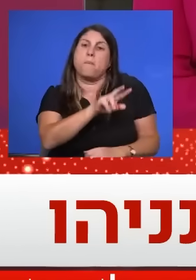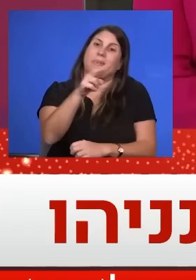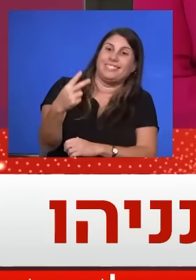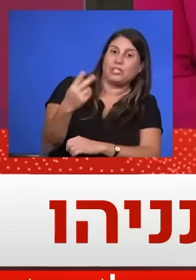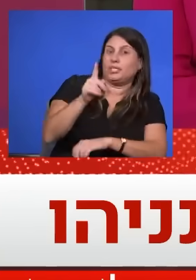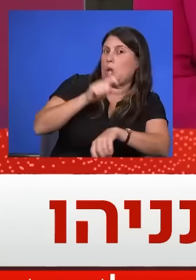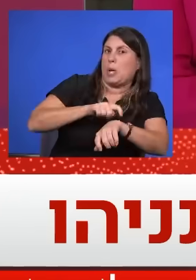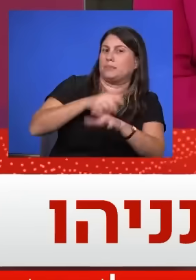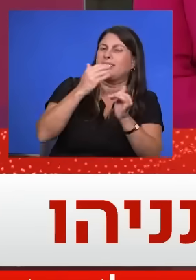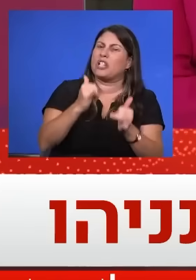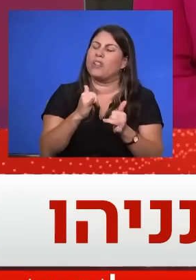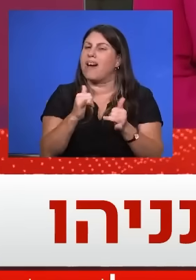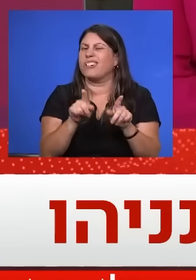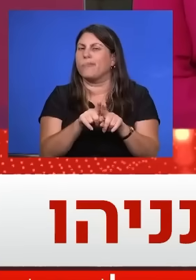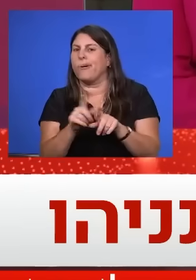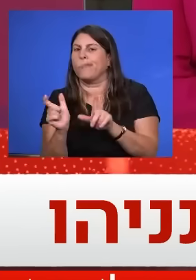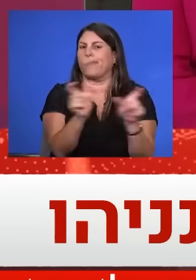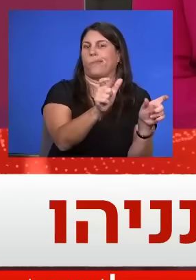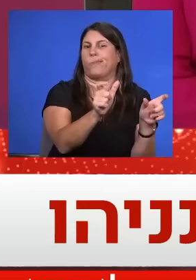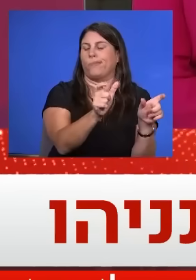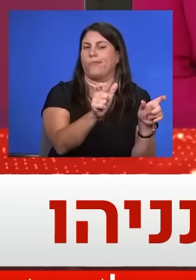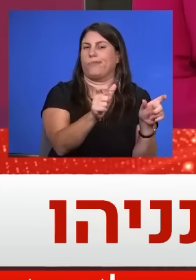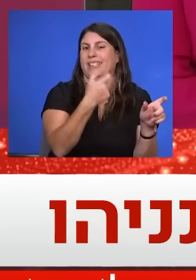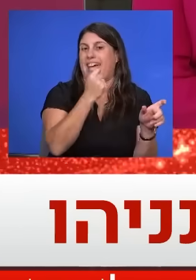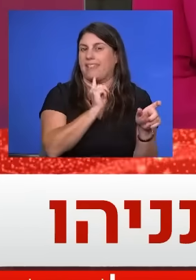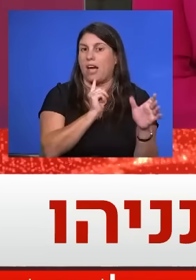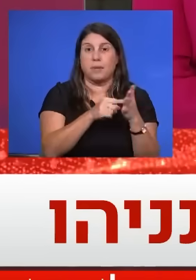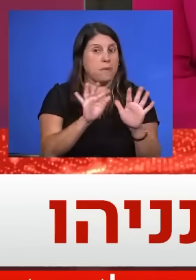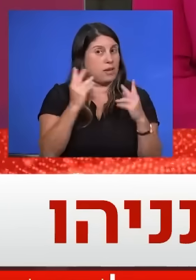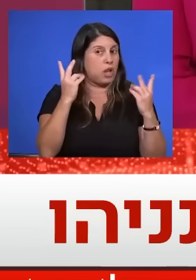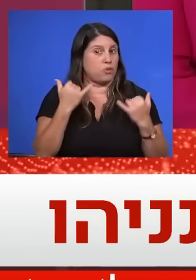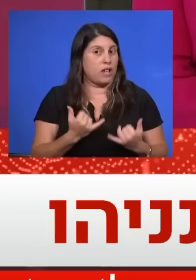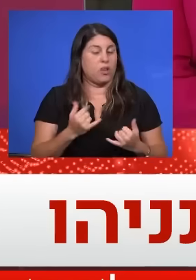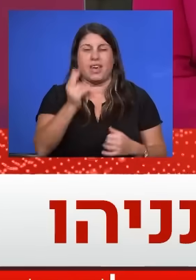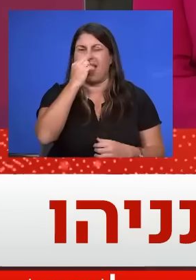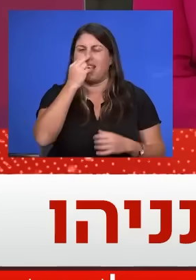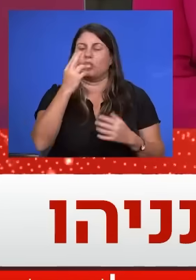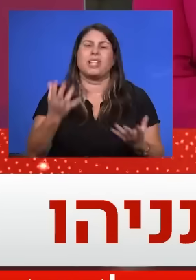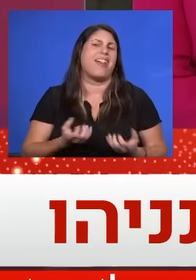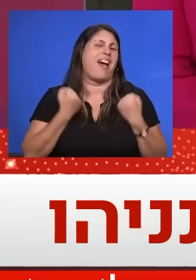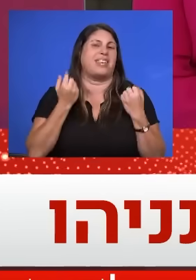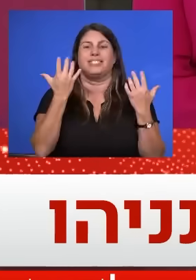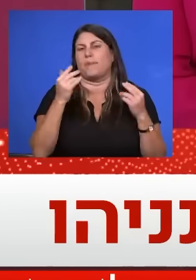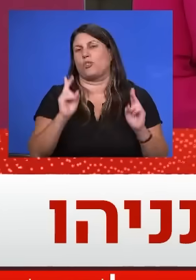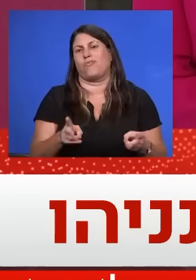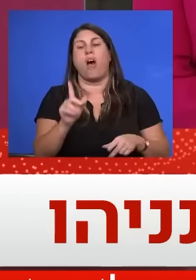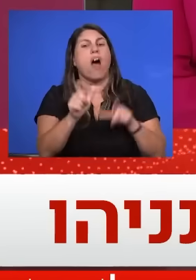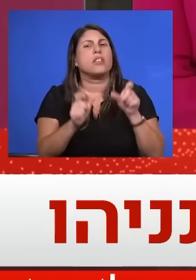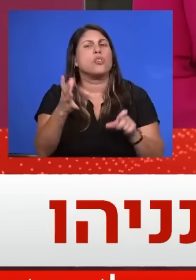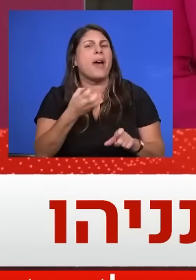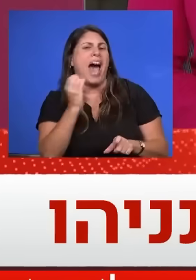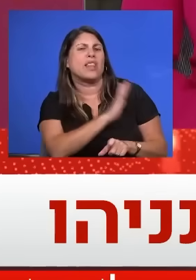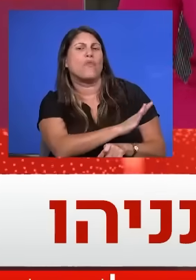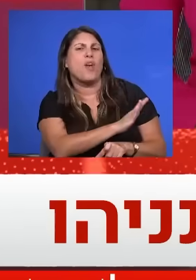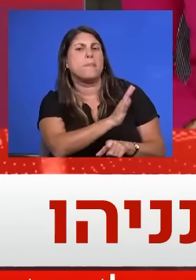אותם, משום שמה שיותר חשוב לנו זה קודם כל לנסות לחלץ כמה שאפשר יותר מהחטופים. זה הנושא החשוב